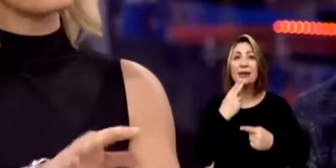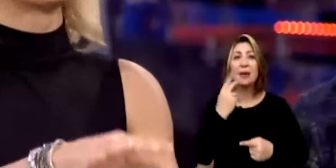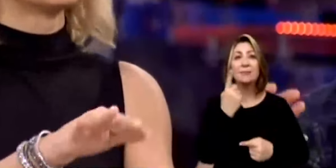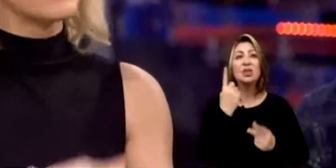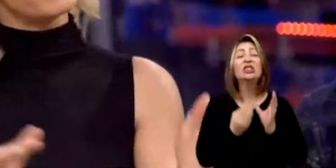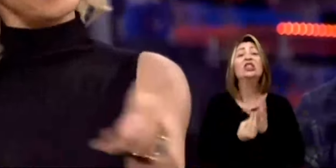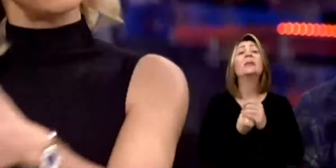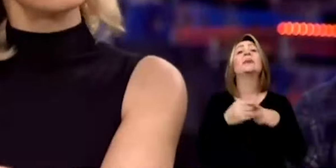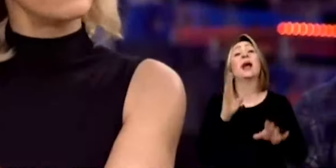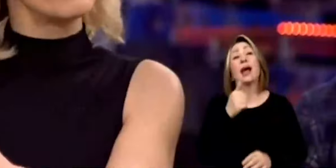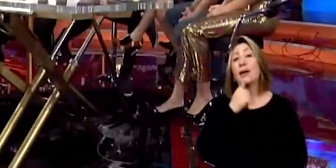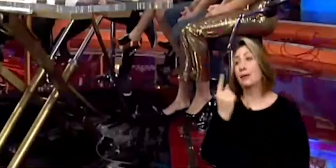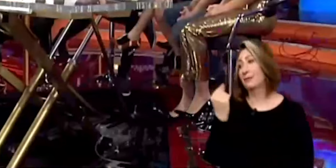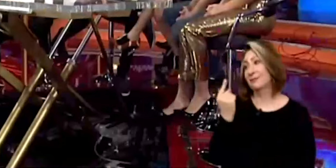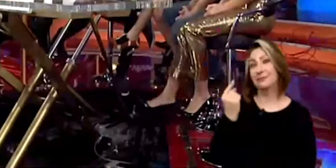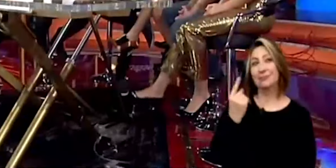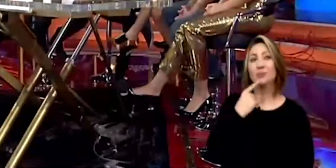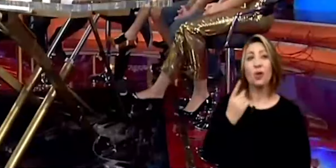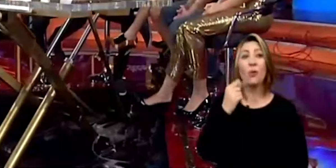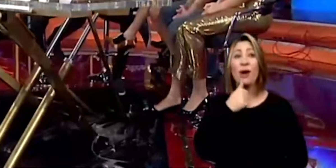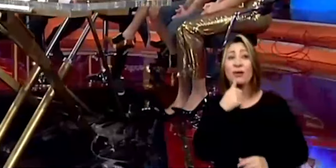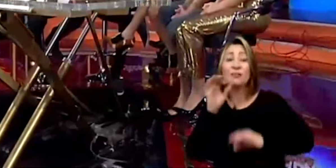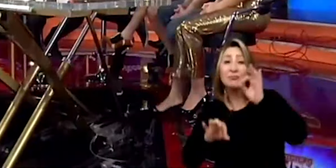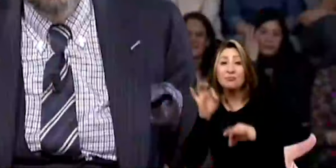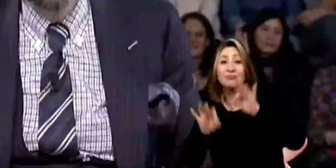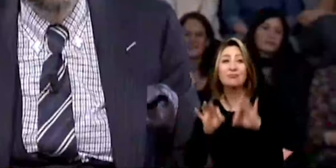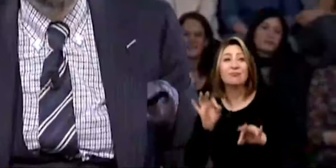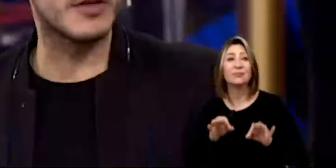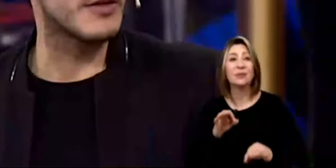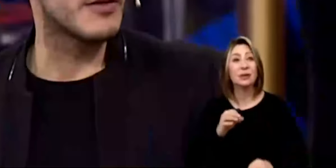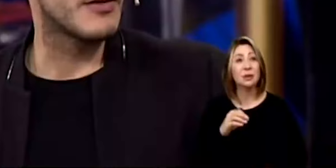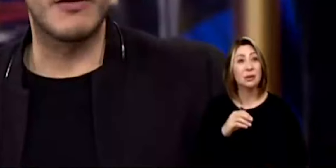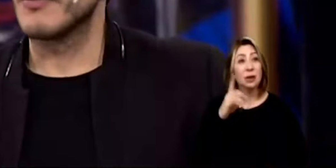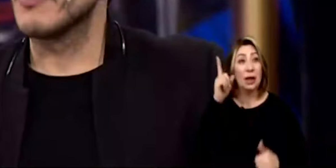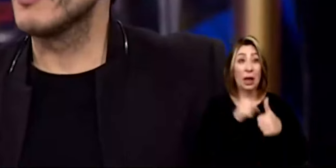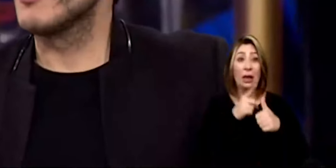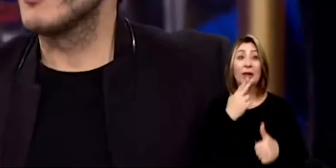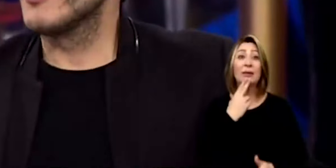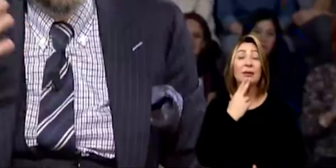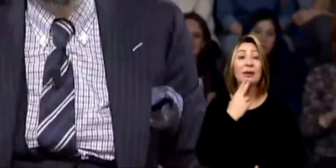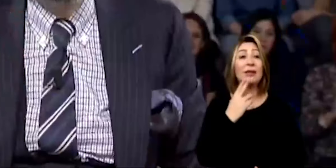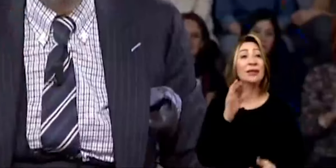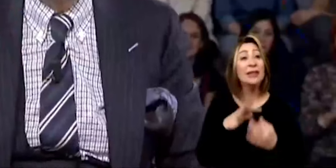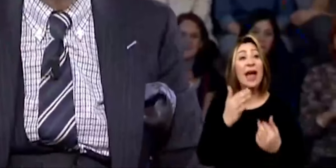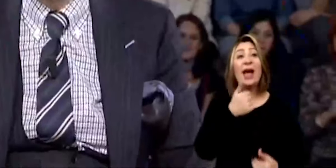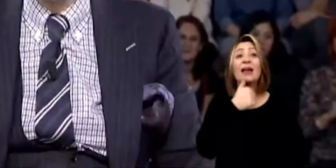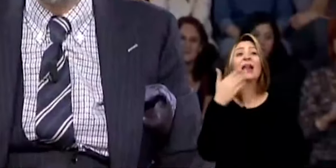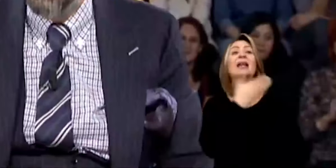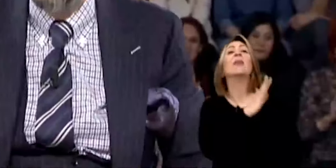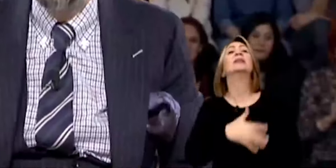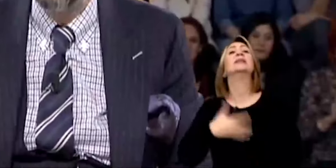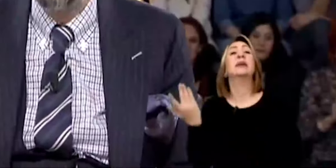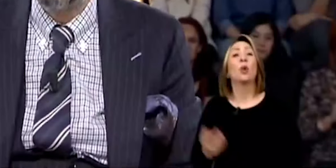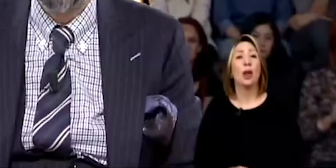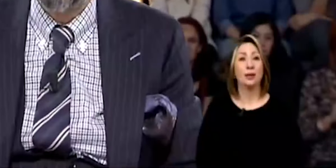şey çıkmadığı zaman erkeklere yönleliyoruz. Bu sefer erkekleri değerler. Çünkü aa, genel... kadınlar mı? Tabii ki öyle. Çünkü erkekler öyle gitmek istemiyorlar,